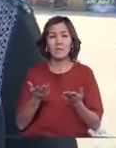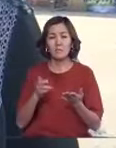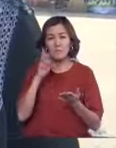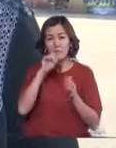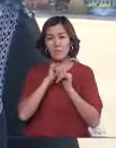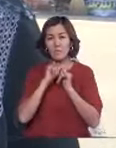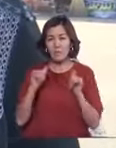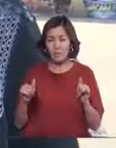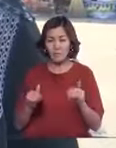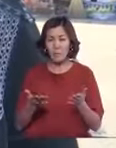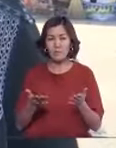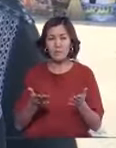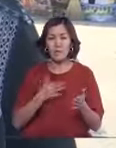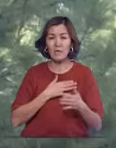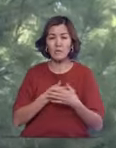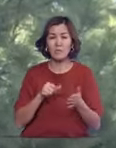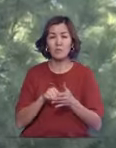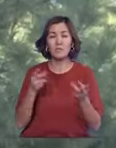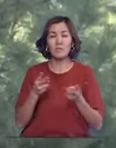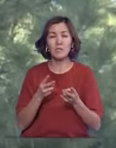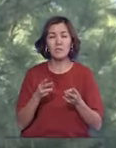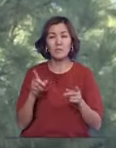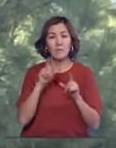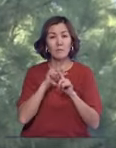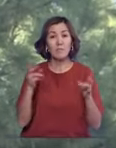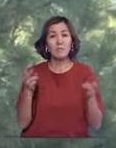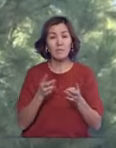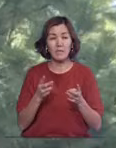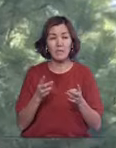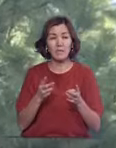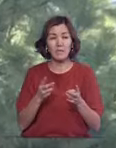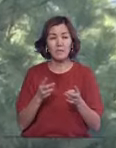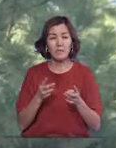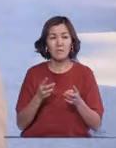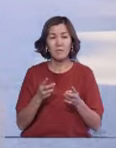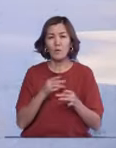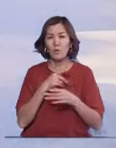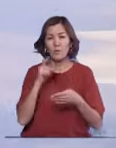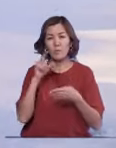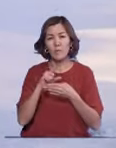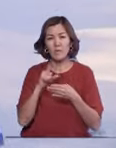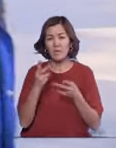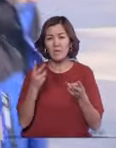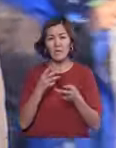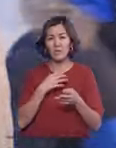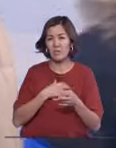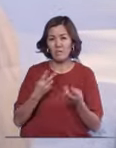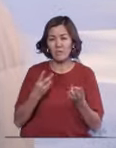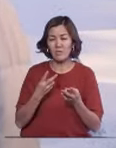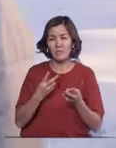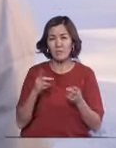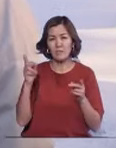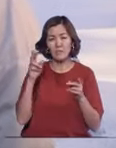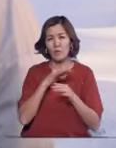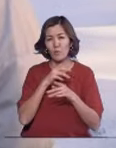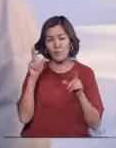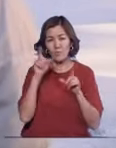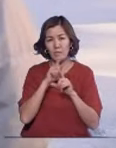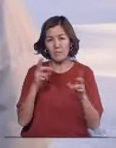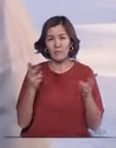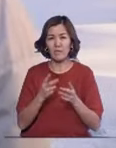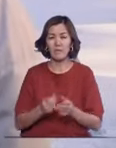көркейтуге енді атсалысуымыз керек, сондықтан мектеп керек. Көп мешіт болғанша, одан да көп мектеп болғаны жақсы ба деп ойлаймын енді.